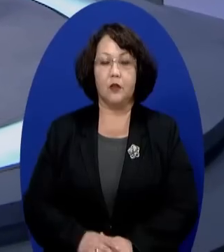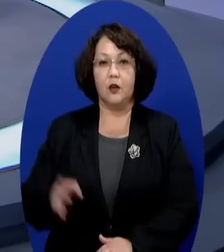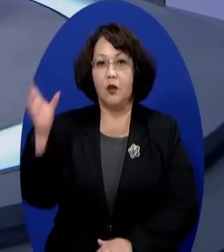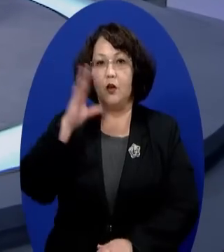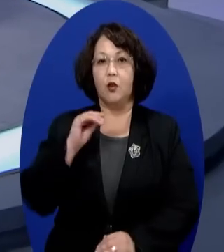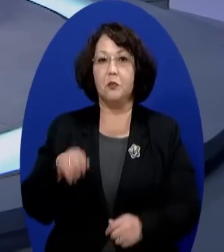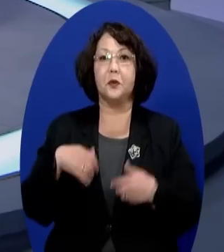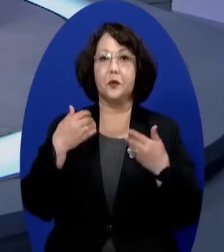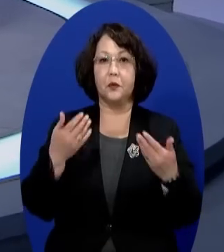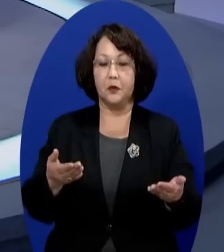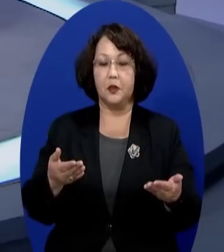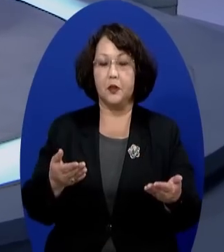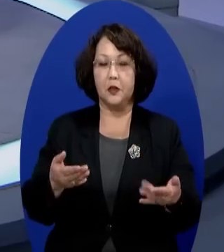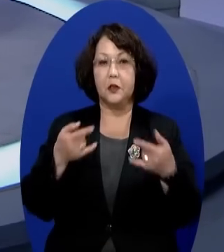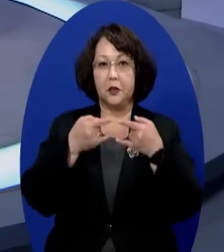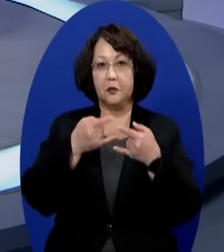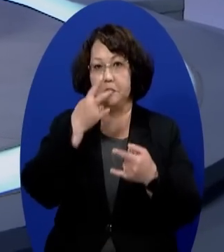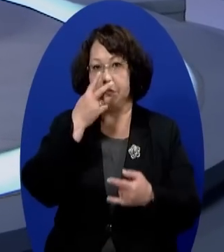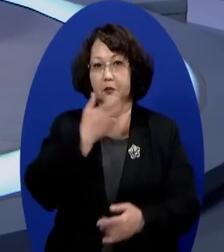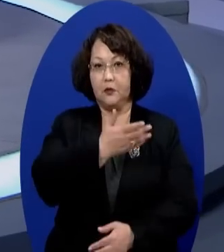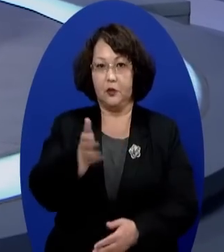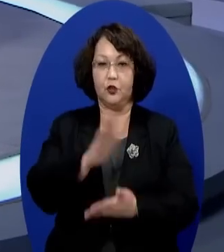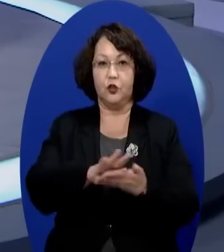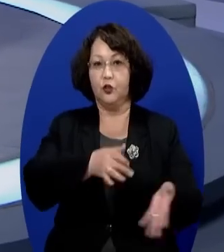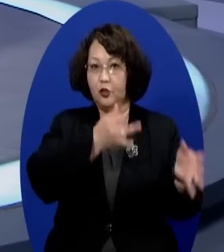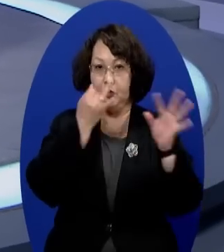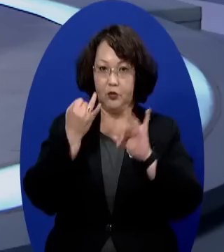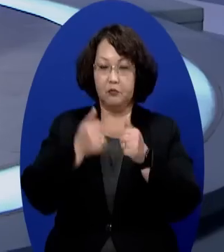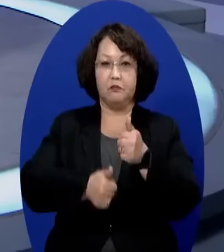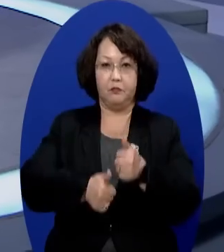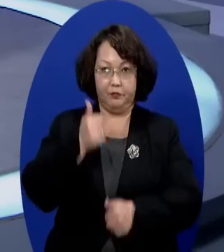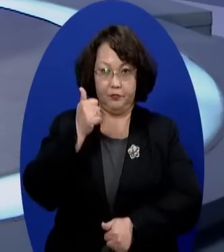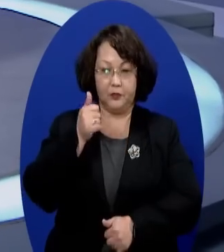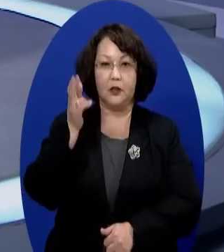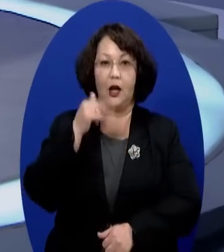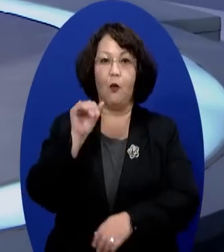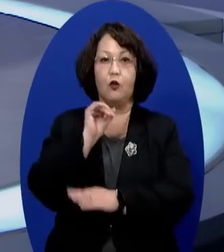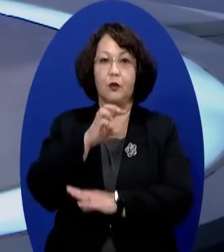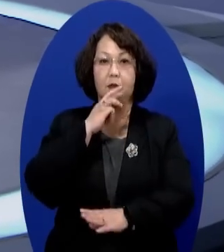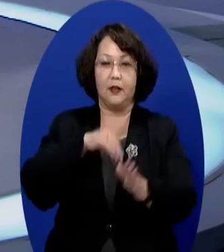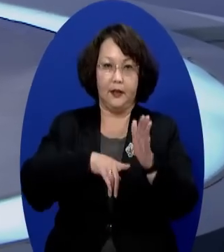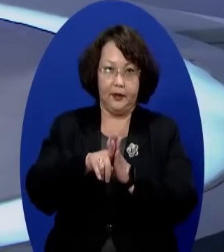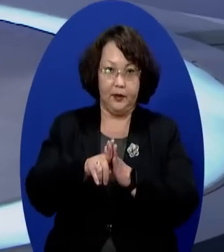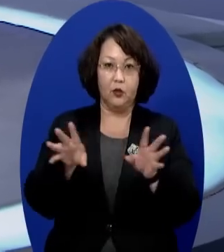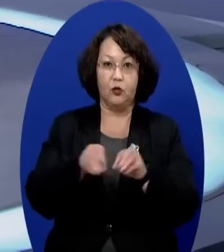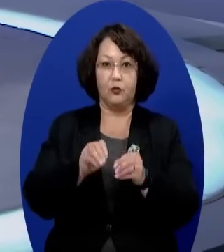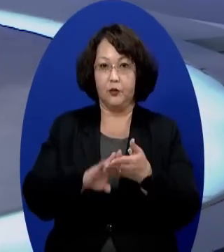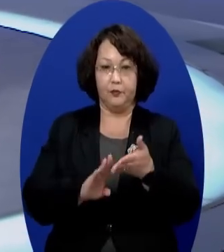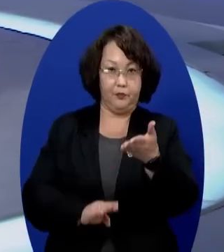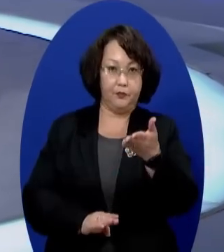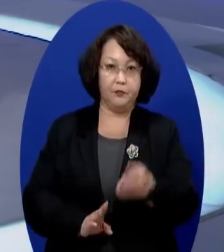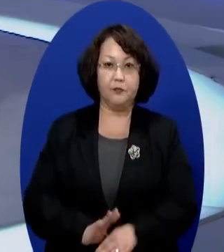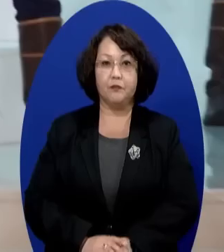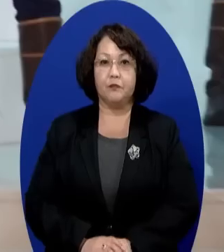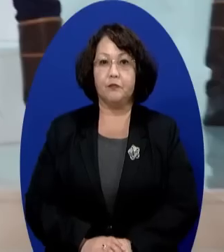Урам төргө үзэгчдээ үзэгч та бүхний шинэ 7 өдрийн ажилд амжилт төсөй цагаур мэдээллийн хөтөлбөр даваа гаргийн дугаараар танилцуулж байна. За эхлээд өнөөдөр болсон зарим үйл явдлаас томилон танилцуулъя.